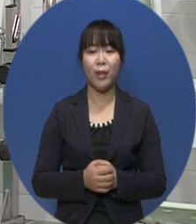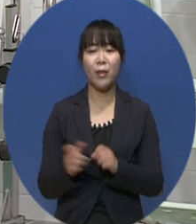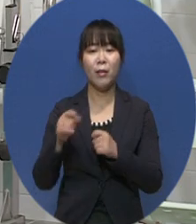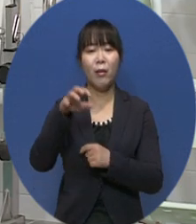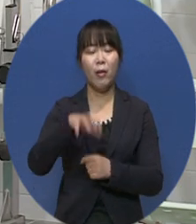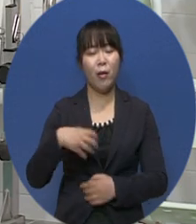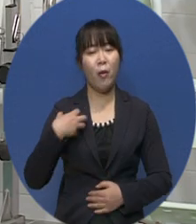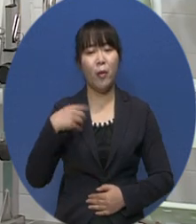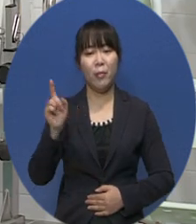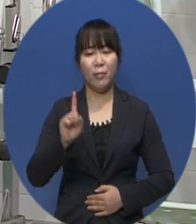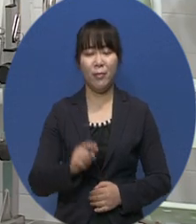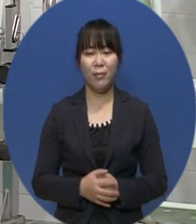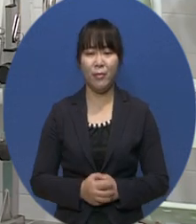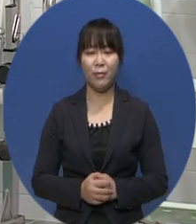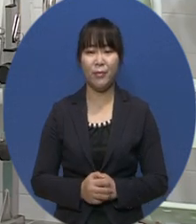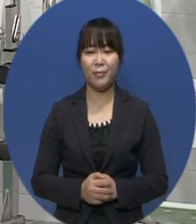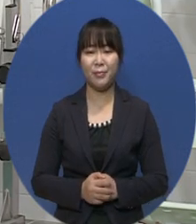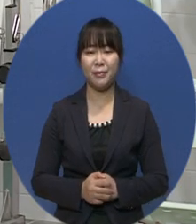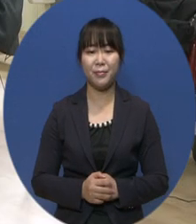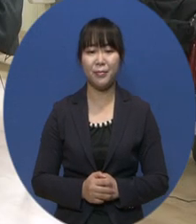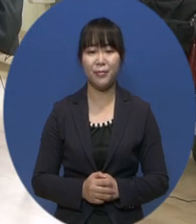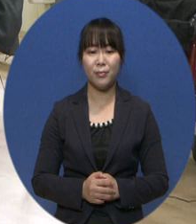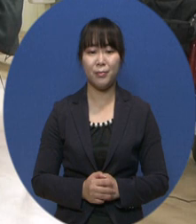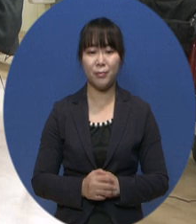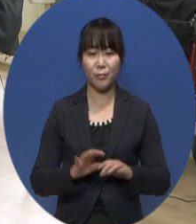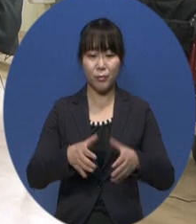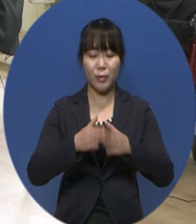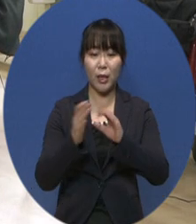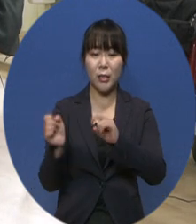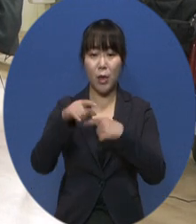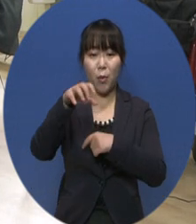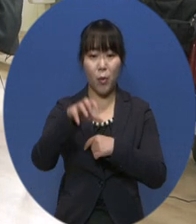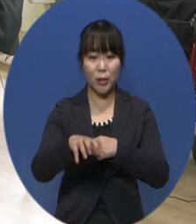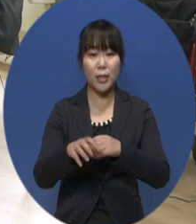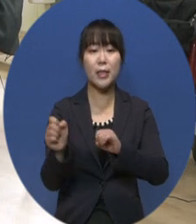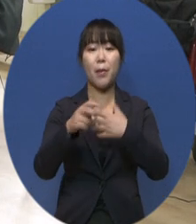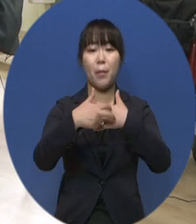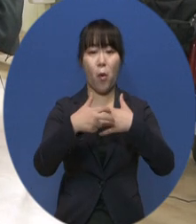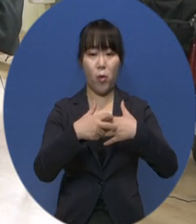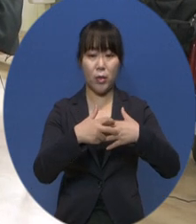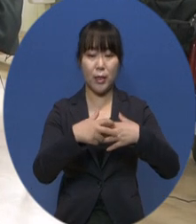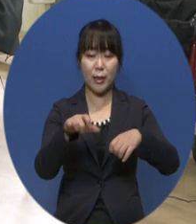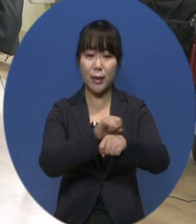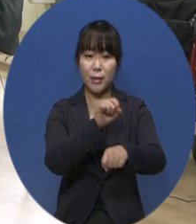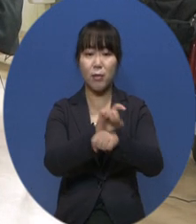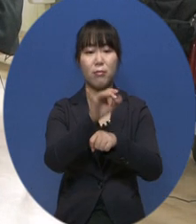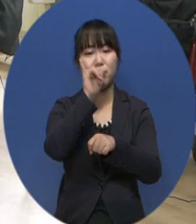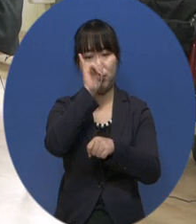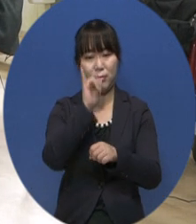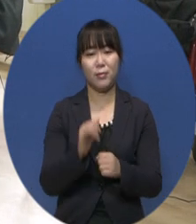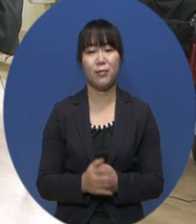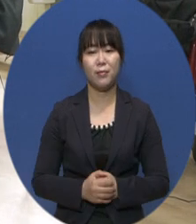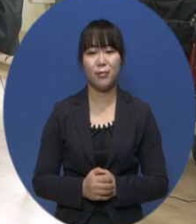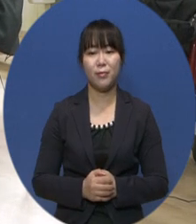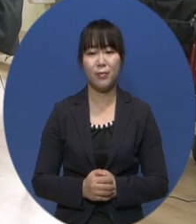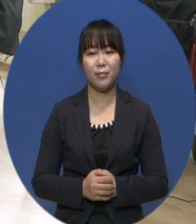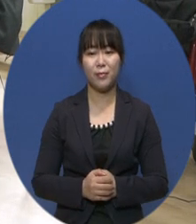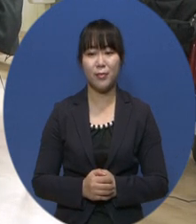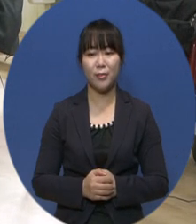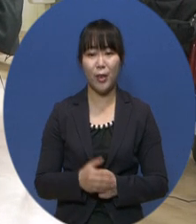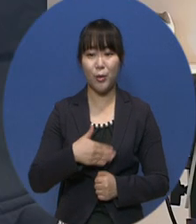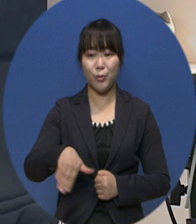재활병원은 어떤 역할을 하나요? 네. 예, 그 국립재활병원이 이제 재활병원으로서의 갖고 있는 특징이 좀 있는데요. 네. 그런 것들이